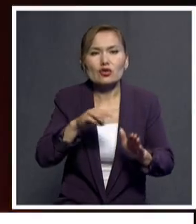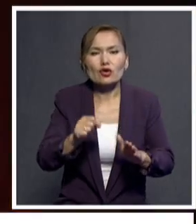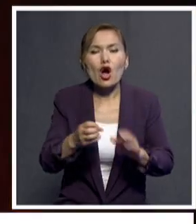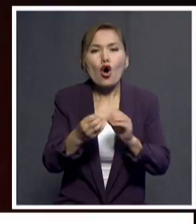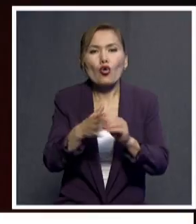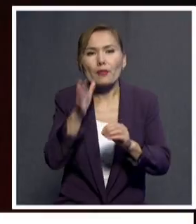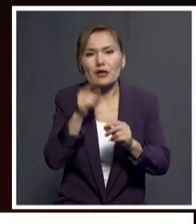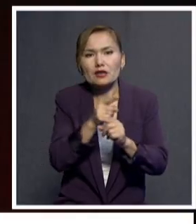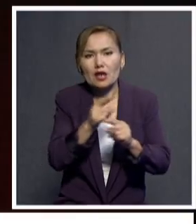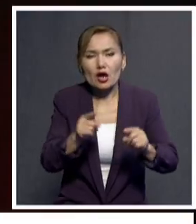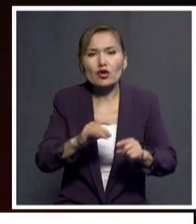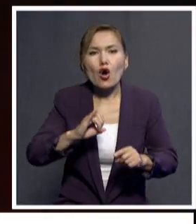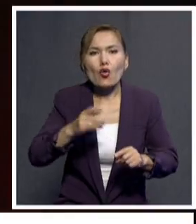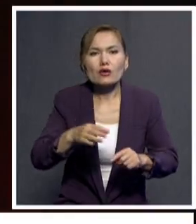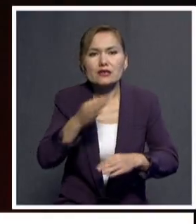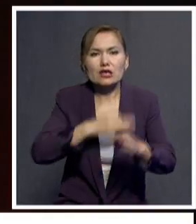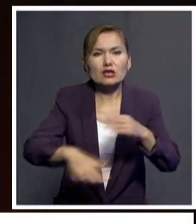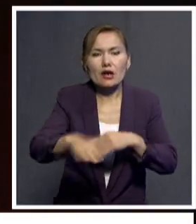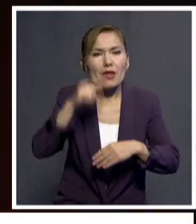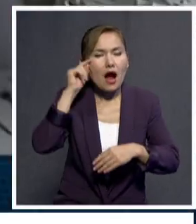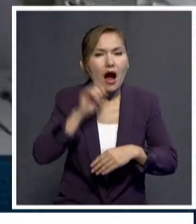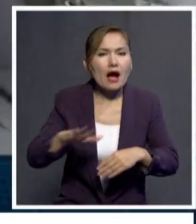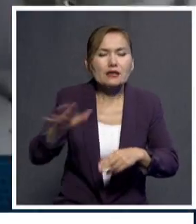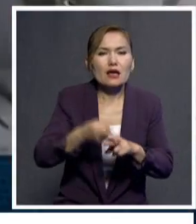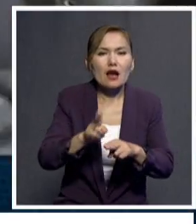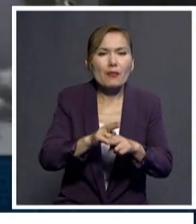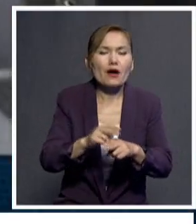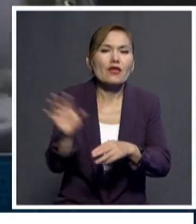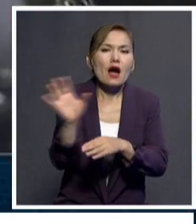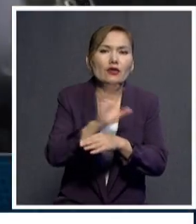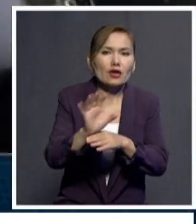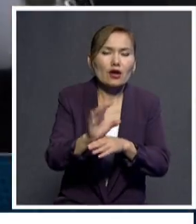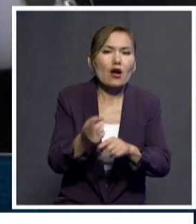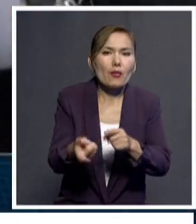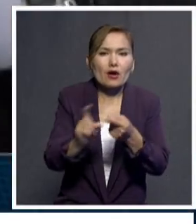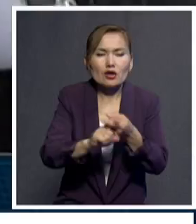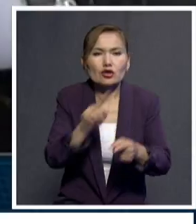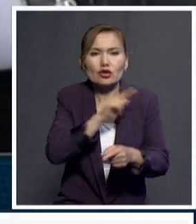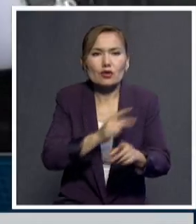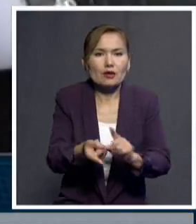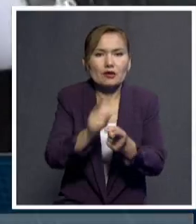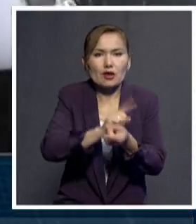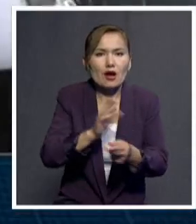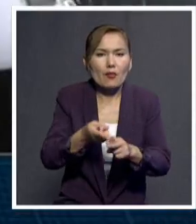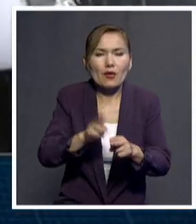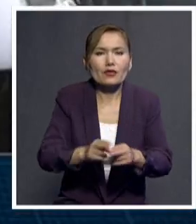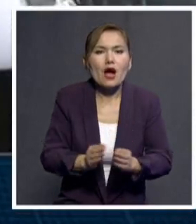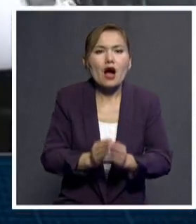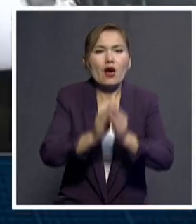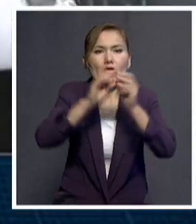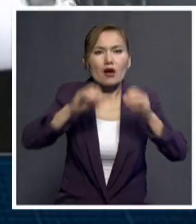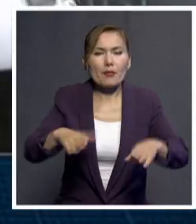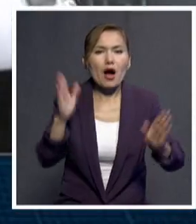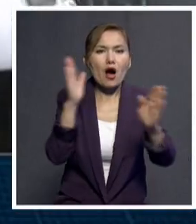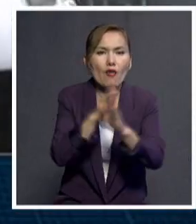бойы оңтүстік шығыс Азия елдер аумағына белгі таратып, ескірген Telkom 1 құралын алмастыра. Спутник ұшырылған кезде ауа райы